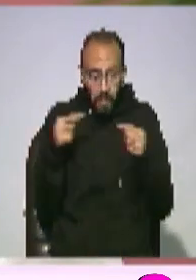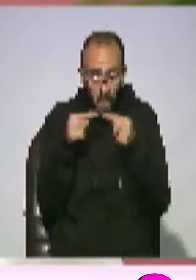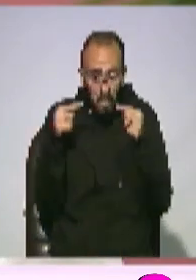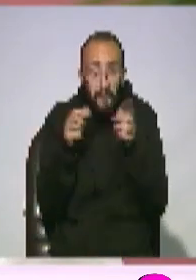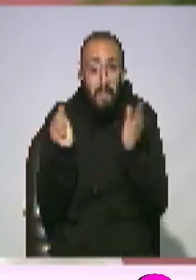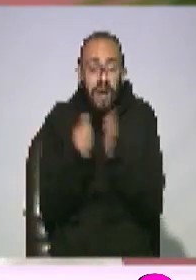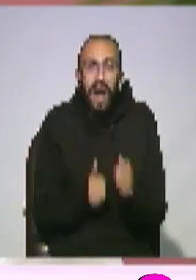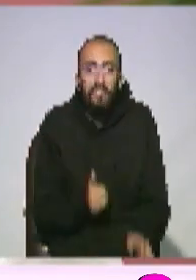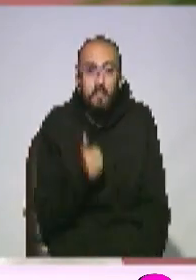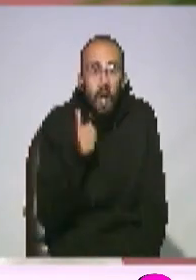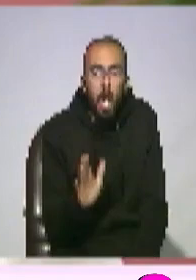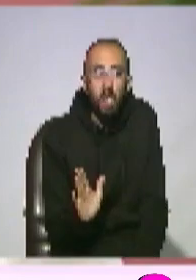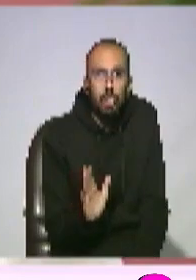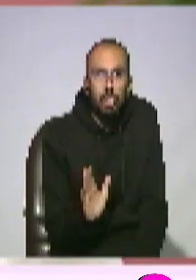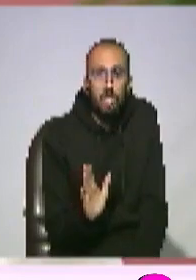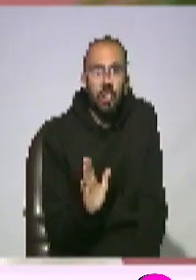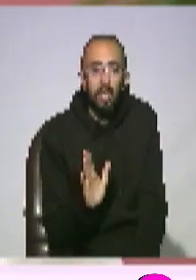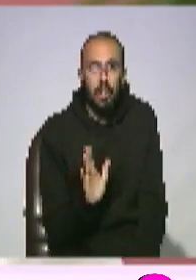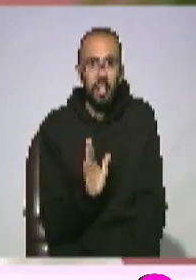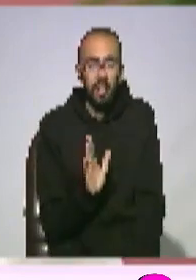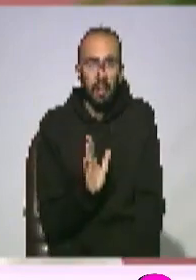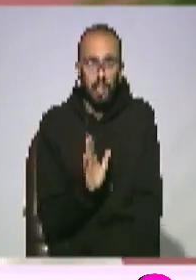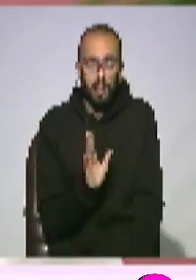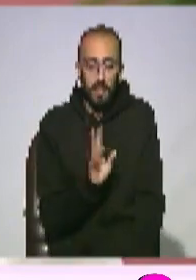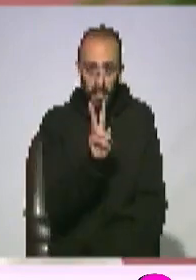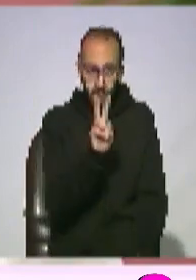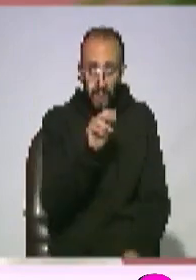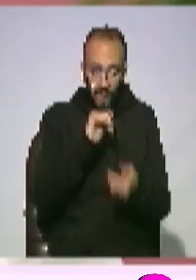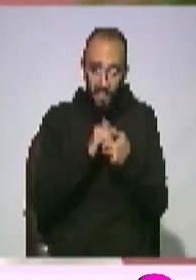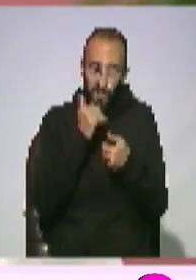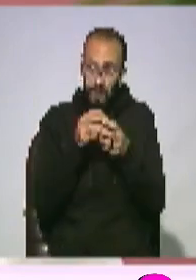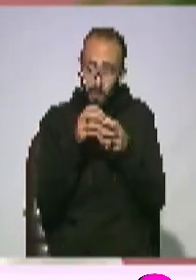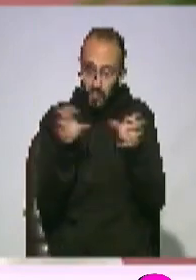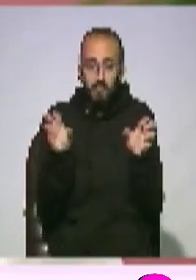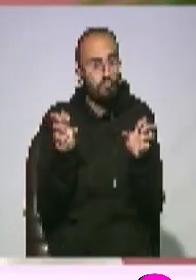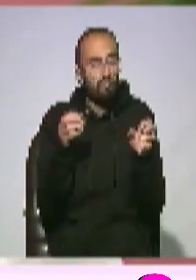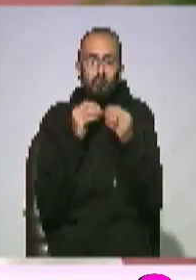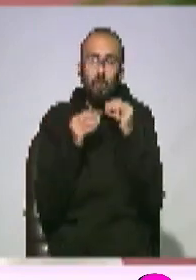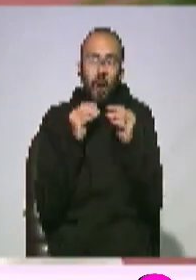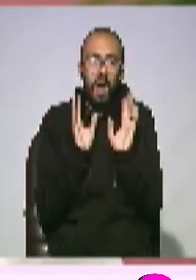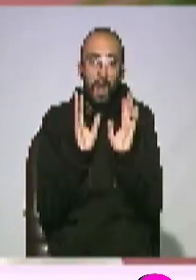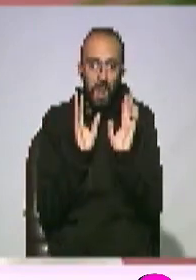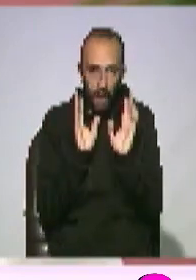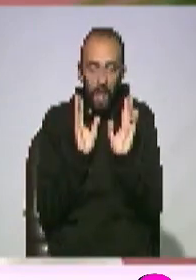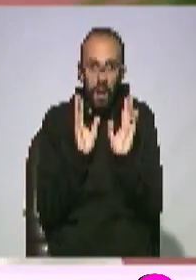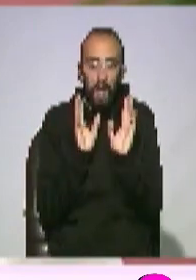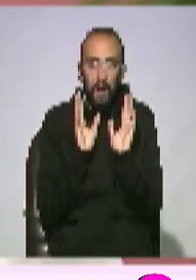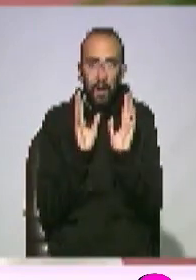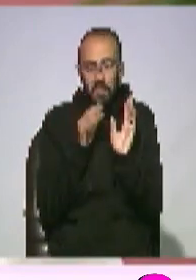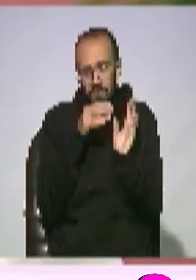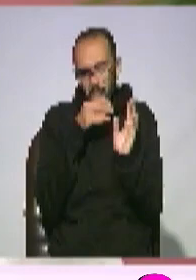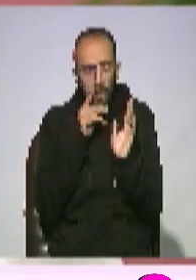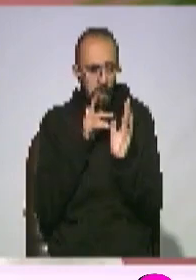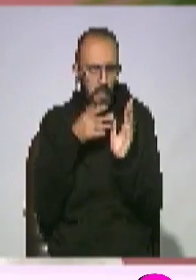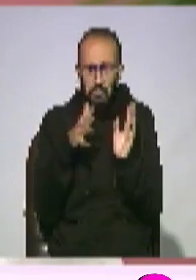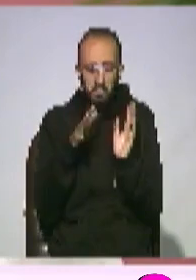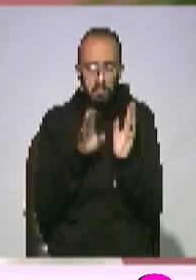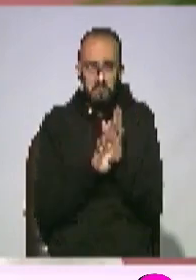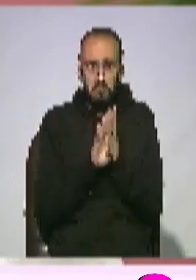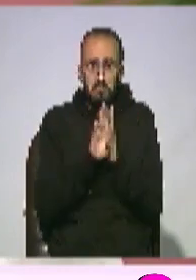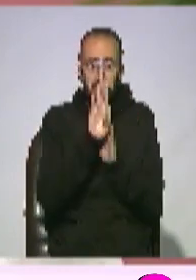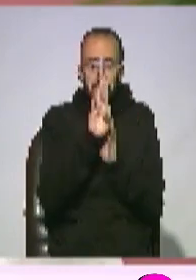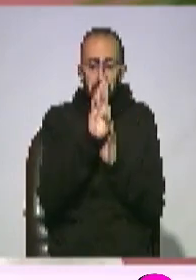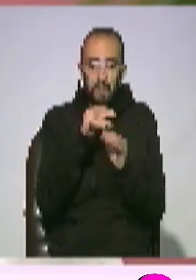داخل الاسره، غير لما يكون في طرف الطرفين ما اتفقوش وفي طرف اتخذ مسؤوليته على عاتقه سواء الام او الاب، ان